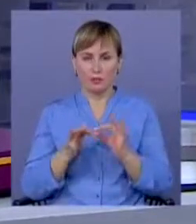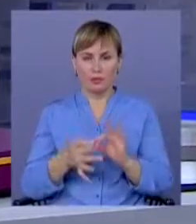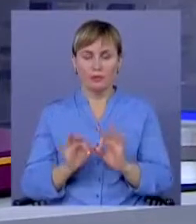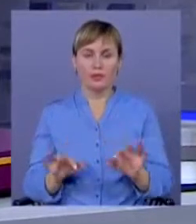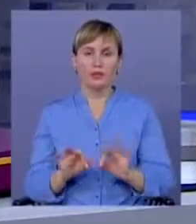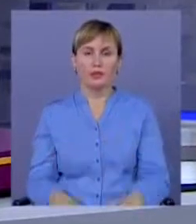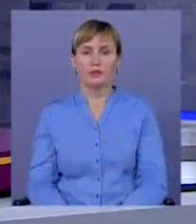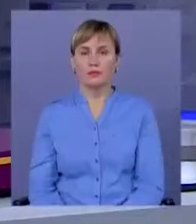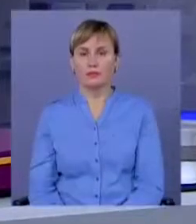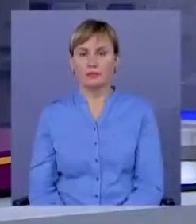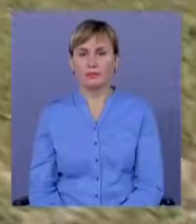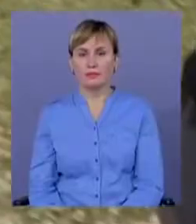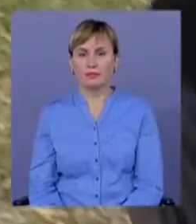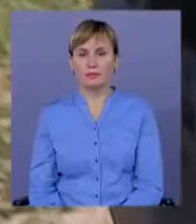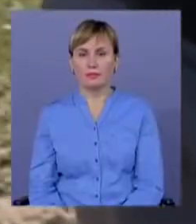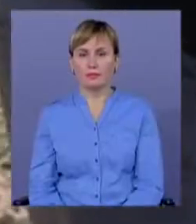Жанна Тайтенова.